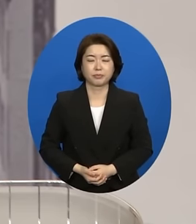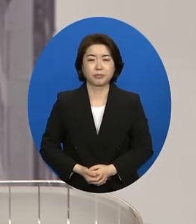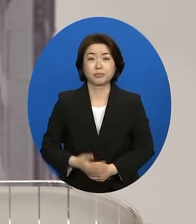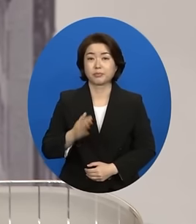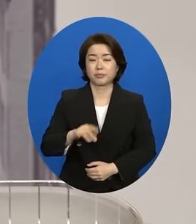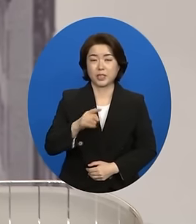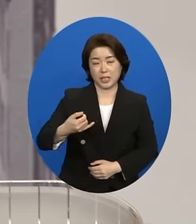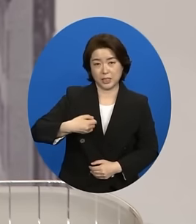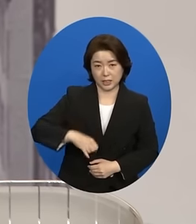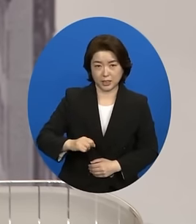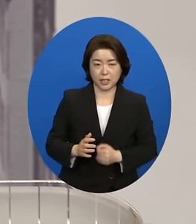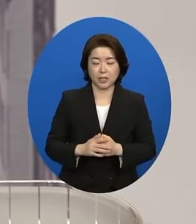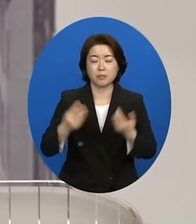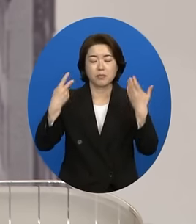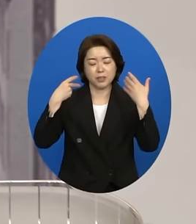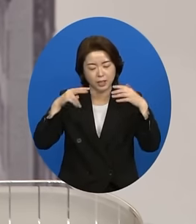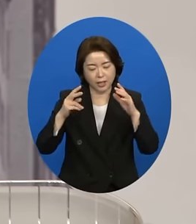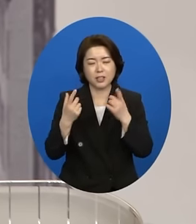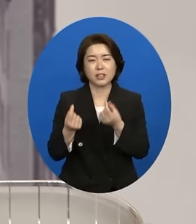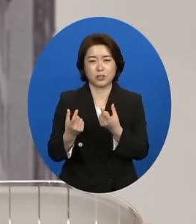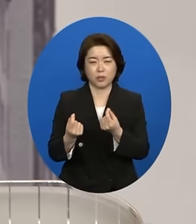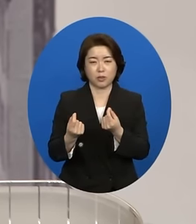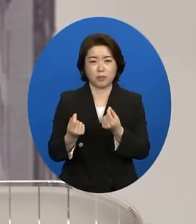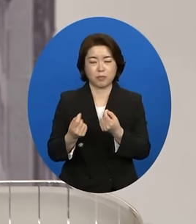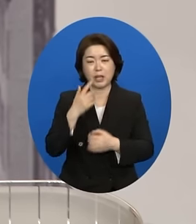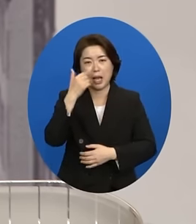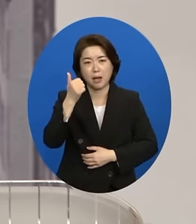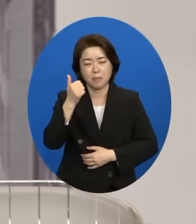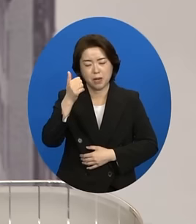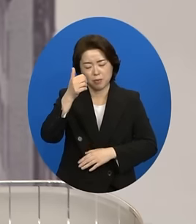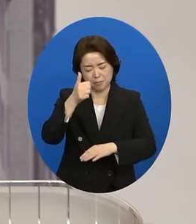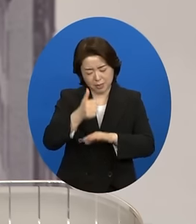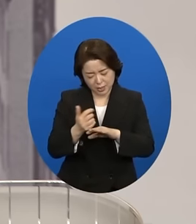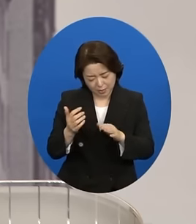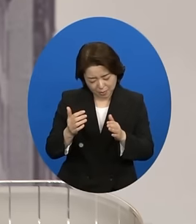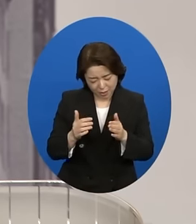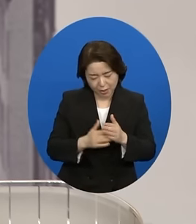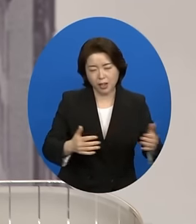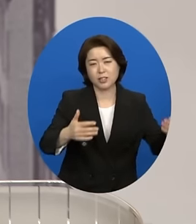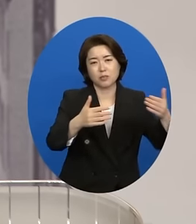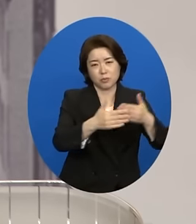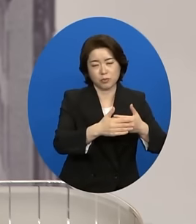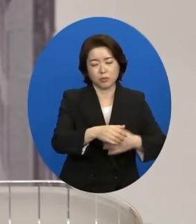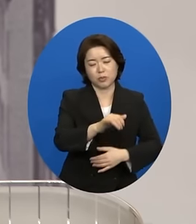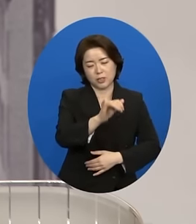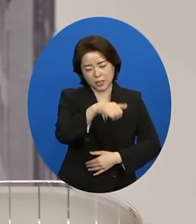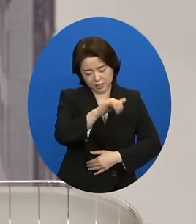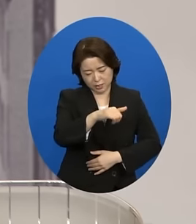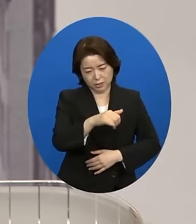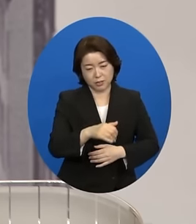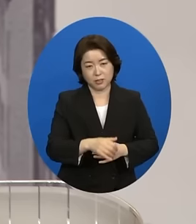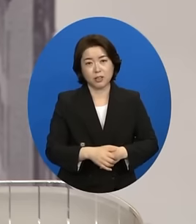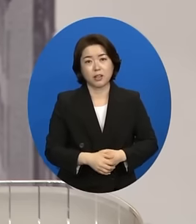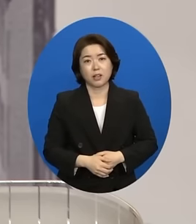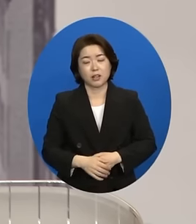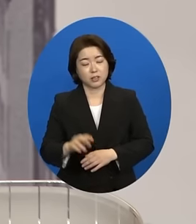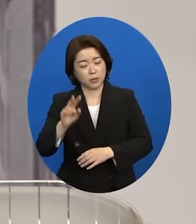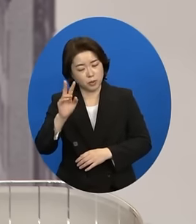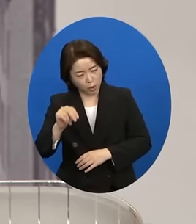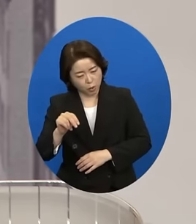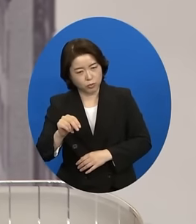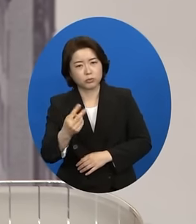근데 이 딸이 다니엘처럼 아빠를 끝까지 예수 품고, 아닌 것은 아니라고 복음을 전하면서, 노라고